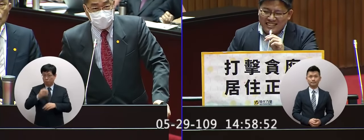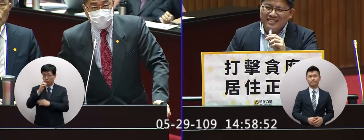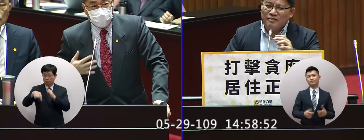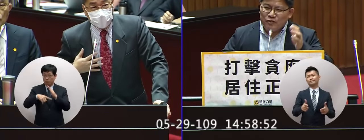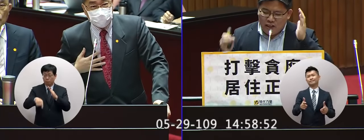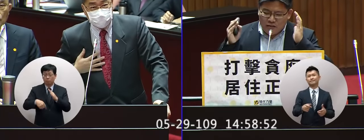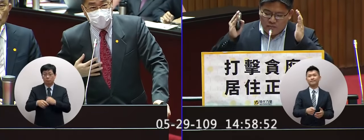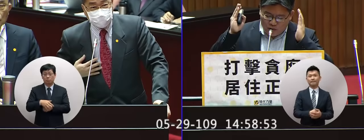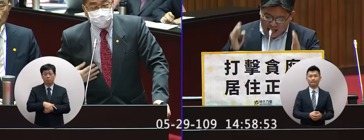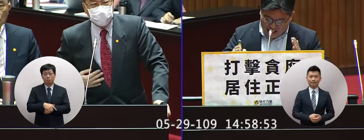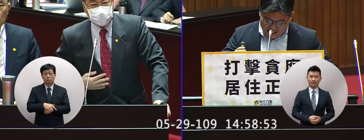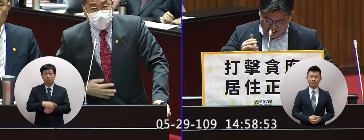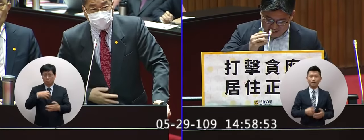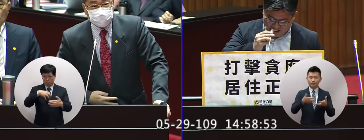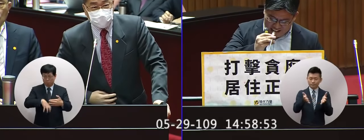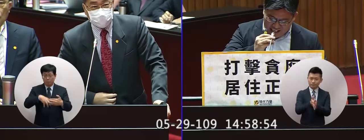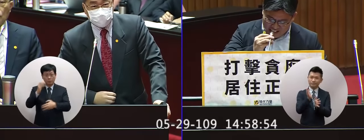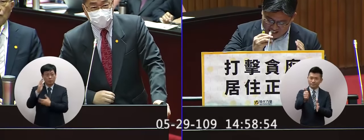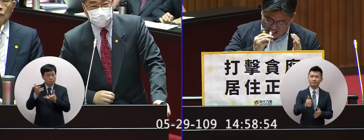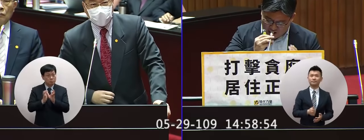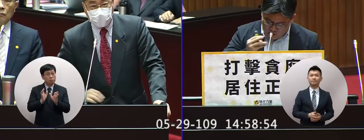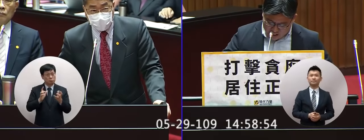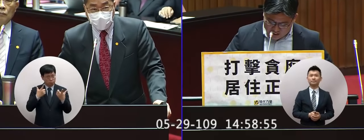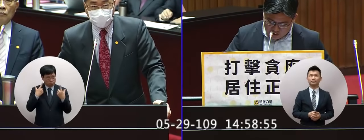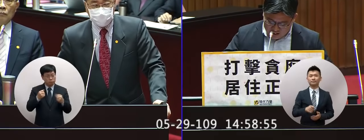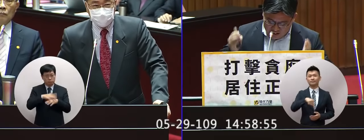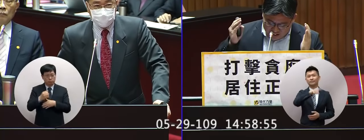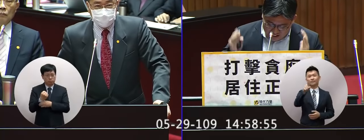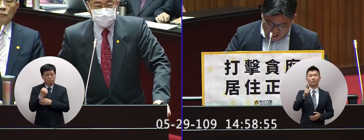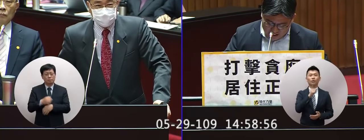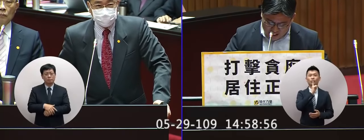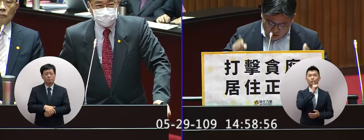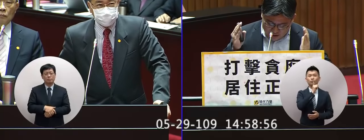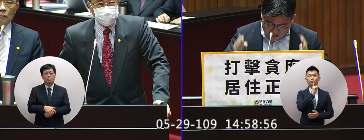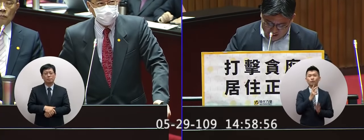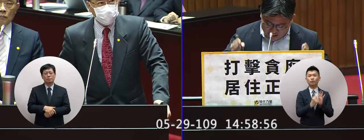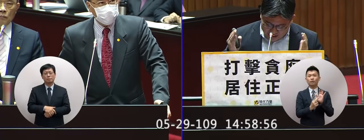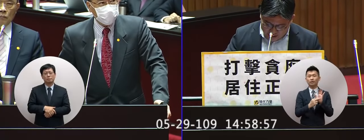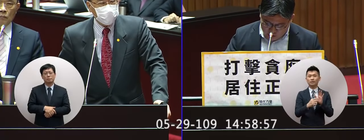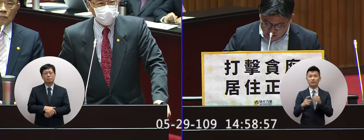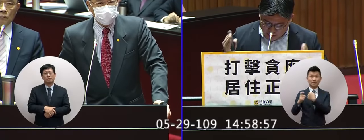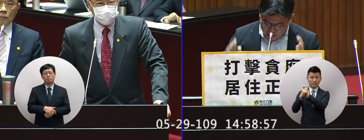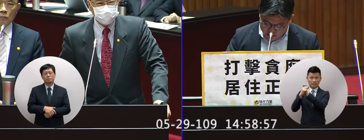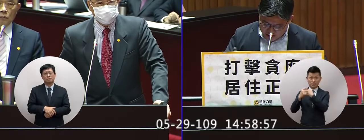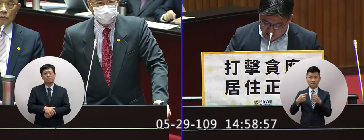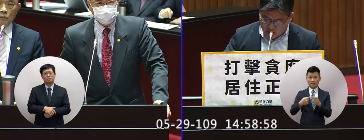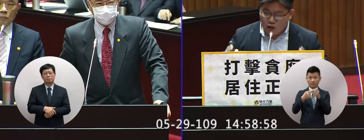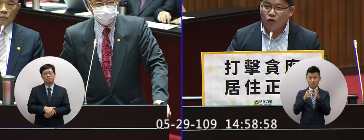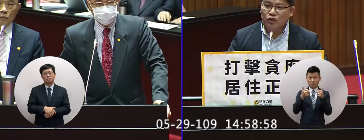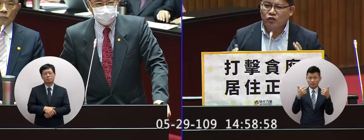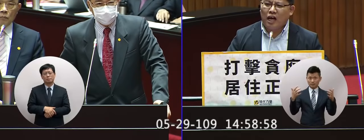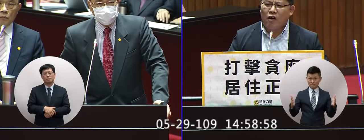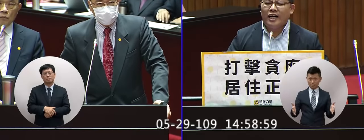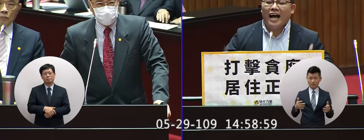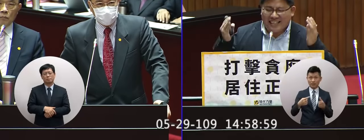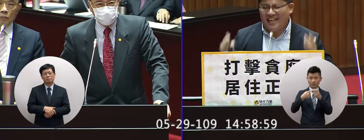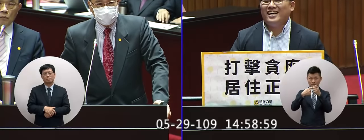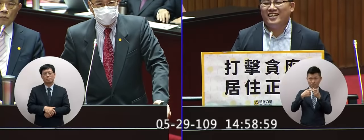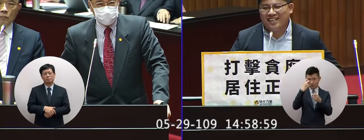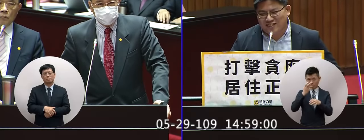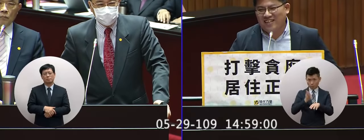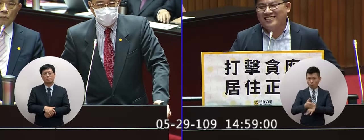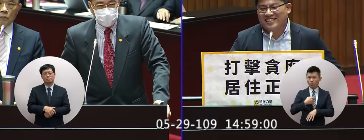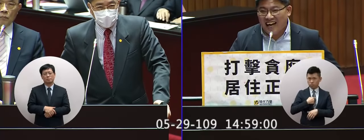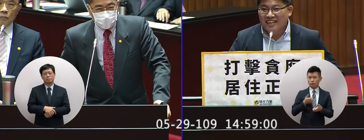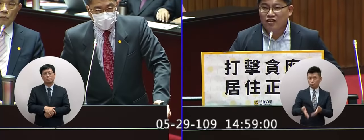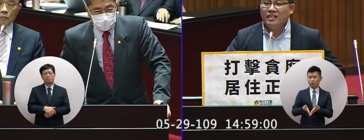的， 但是 跟我们内政部的态度是绝对不一样。 因为公法理工应该是列为第十届第一会期优先审议通过重大法案，啊，今